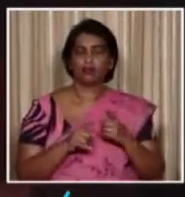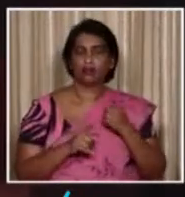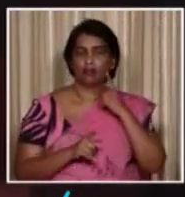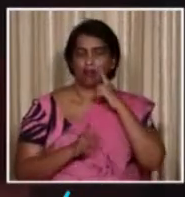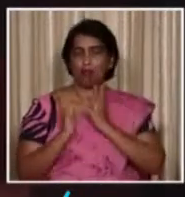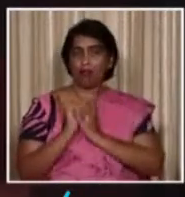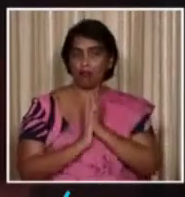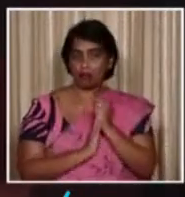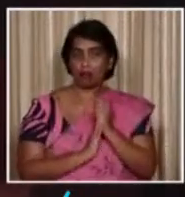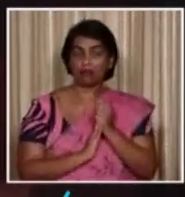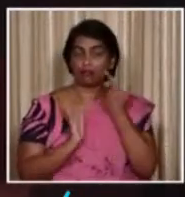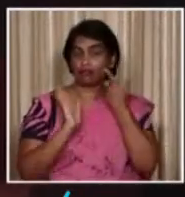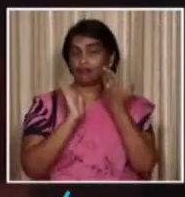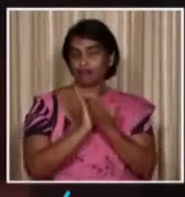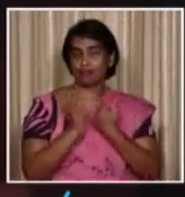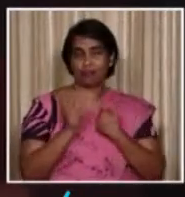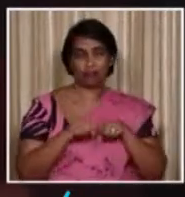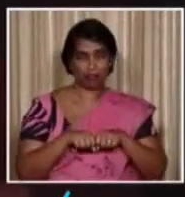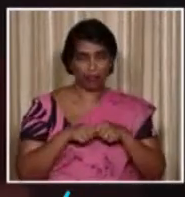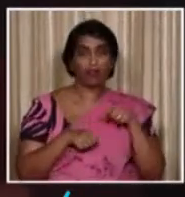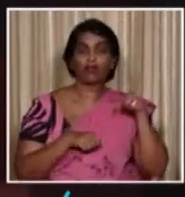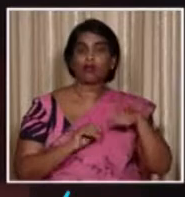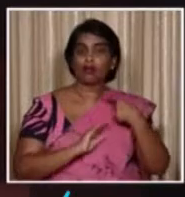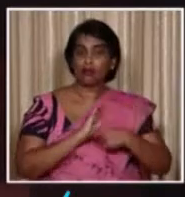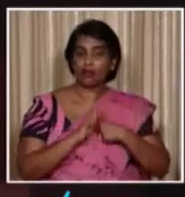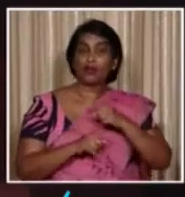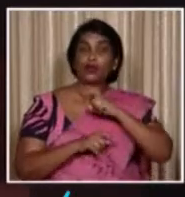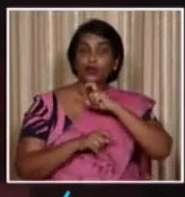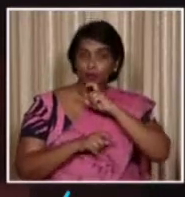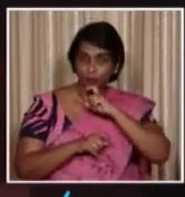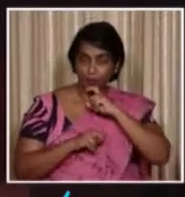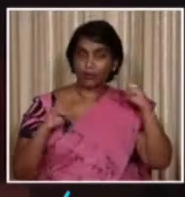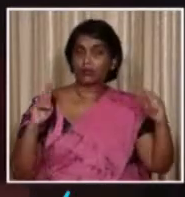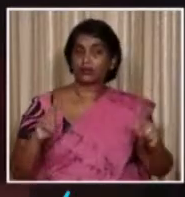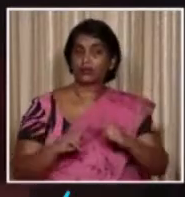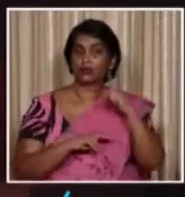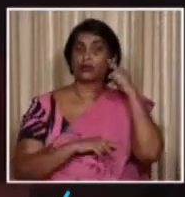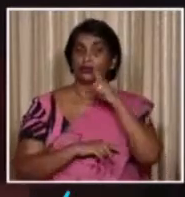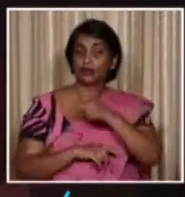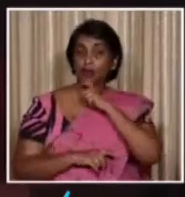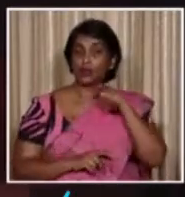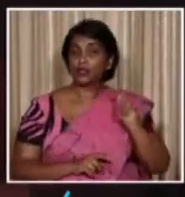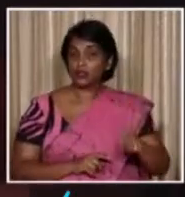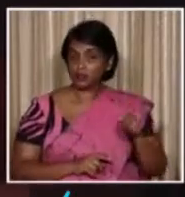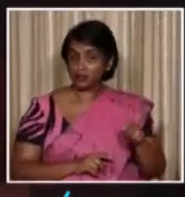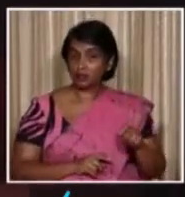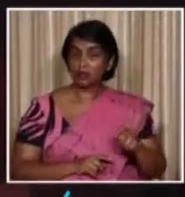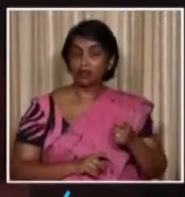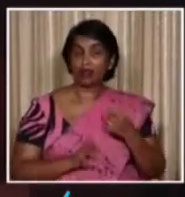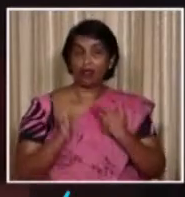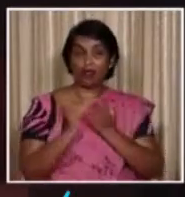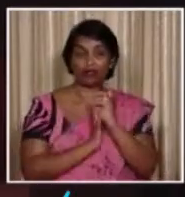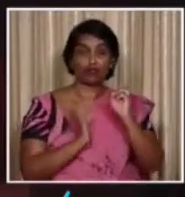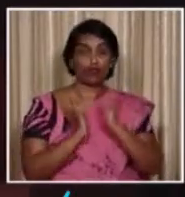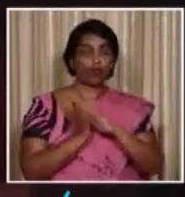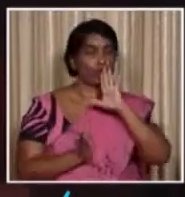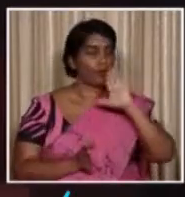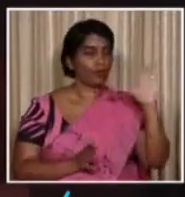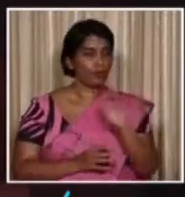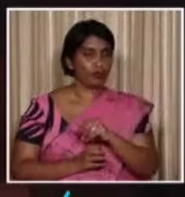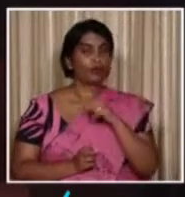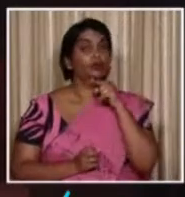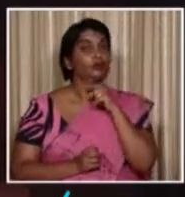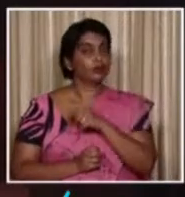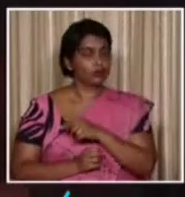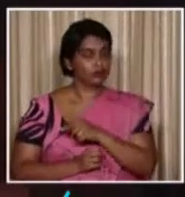වරප්‍රසාද ප්‍රශ්න ඉදිරිපත් කරලා මේ රටේ අධිකරණයේ ශ්‍රේෂ්ඨාධිකරණයේ විනිසුරුවන්ව වරප්‍රසාද කමිටුවට ගෙනල්ලා